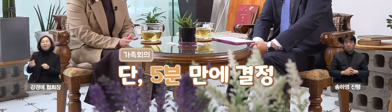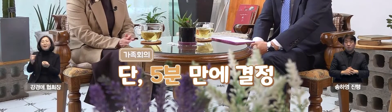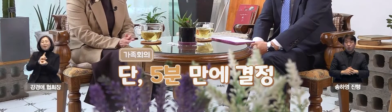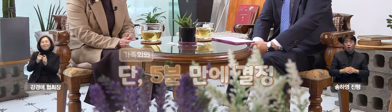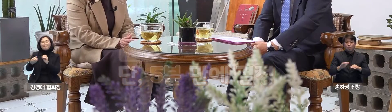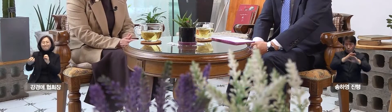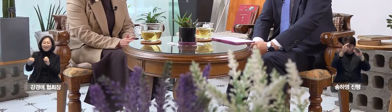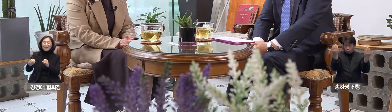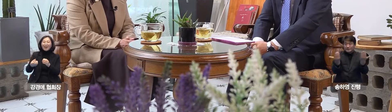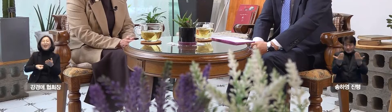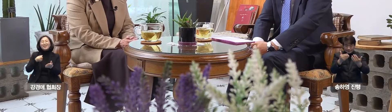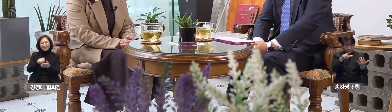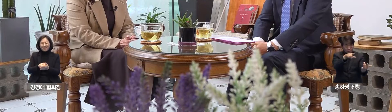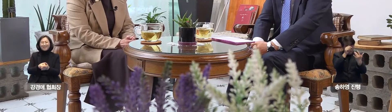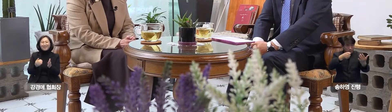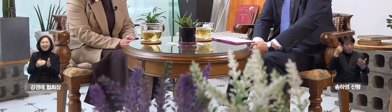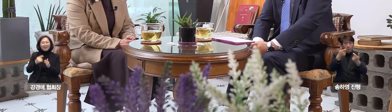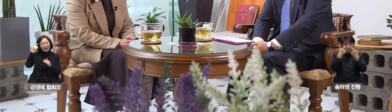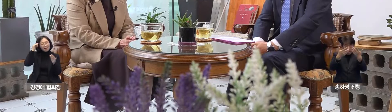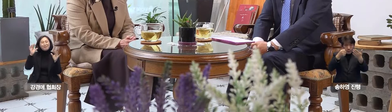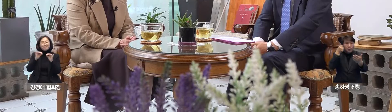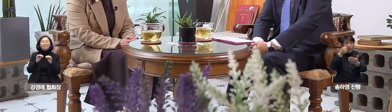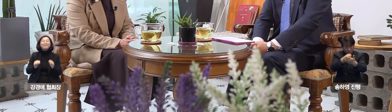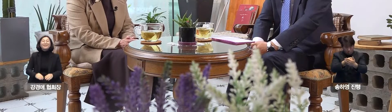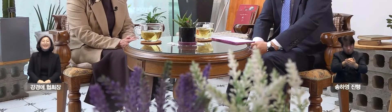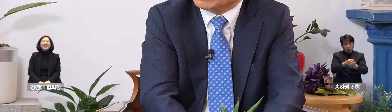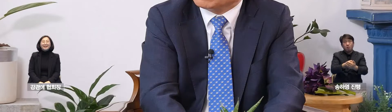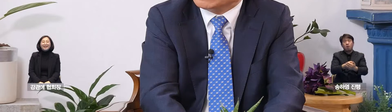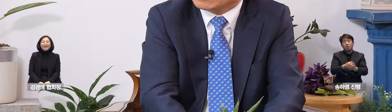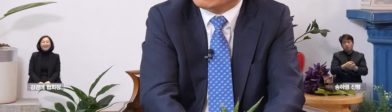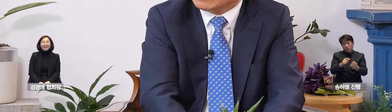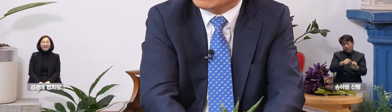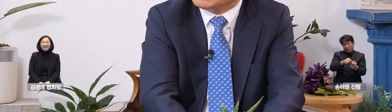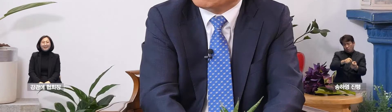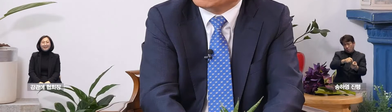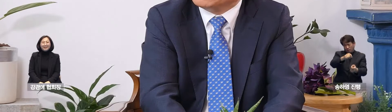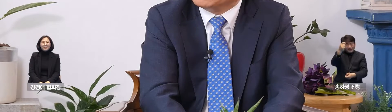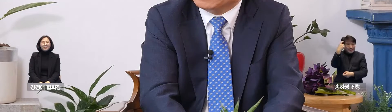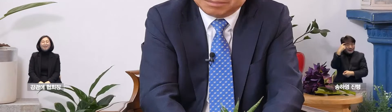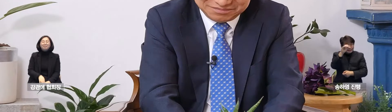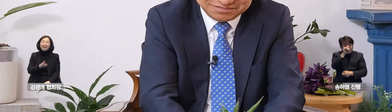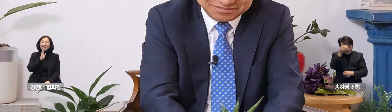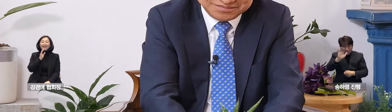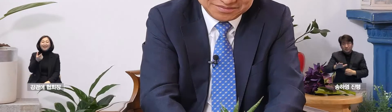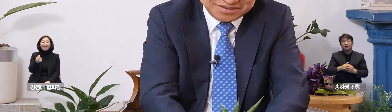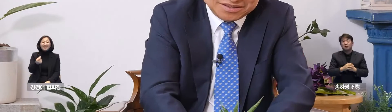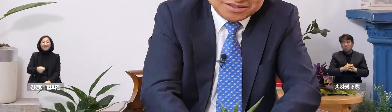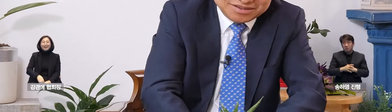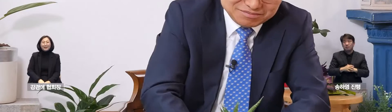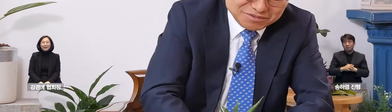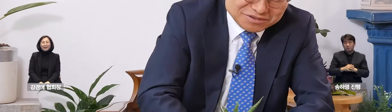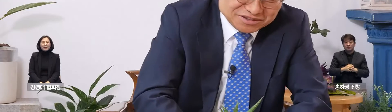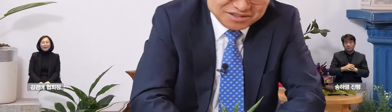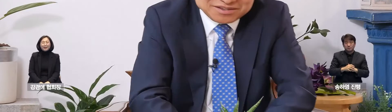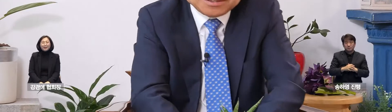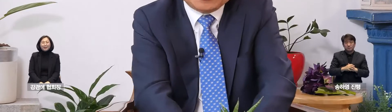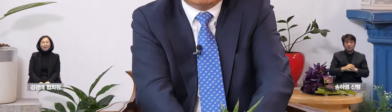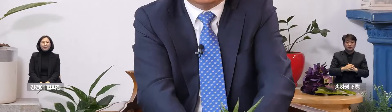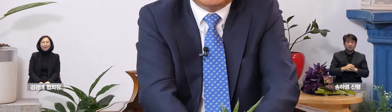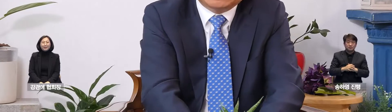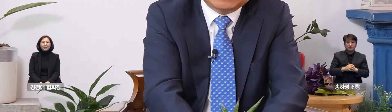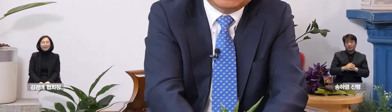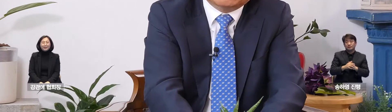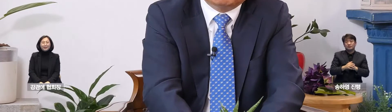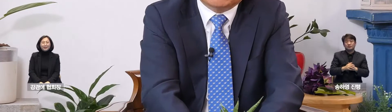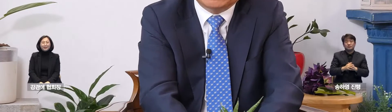그만두고 뭐든지 역시. 선택은 아주 단호하게 하시는구나 순간 네, 네. 오랫동안 생각을 했겠지만 그렇죠. 뭐 그렇게